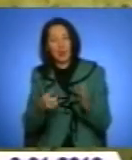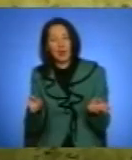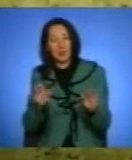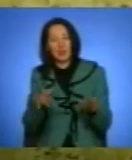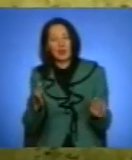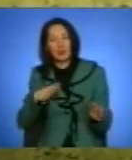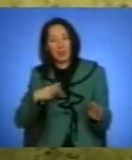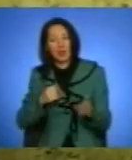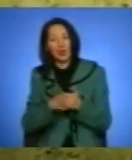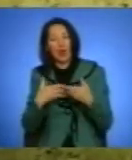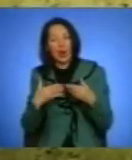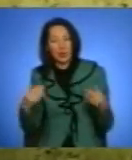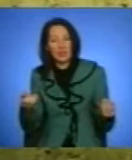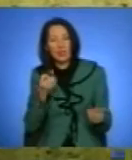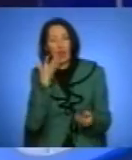потепліє.